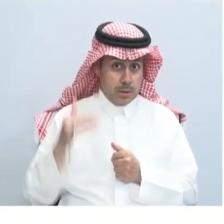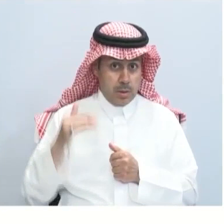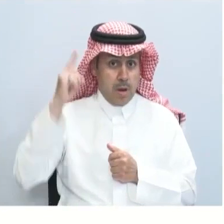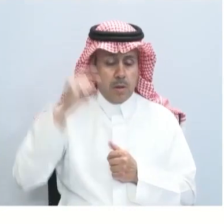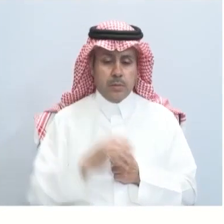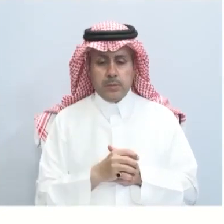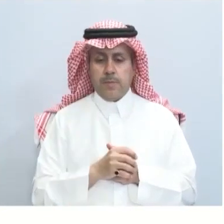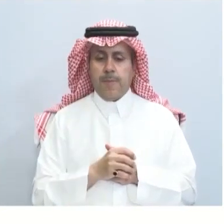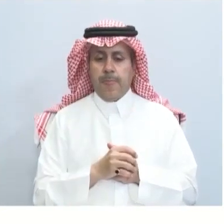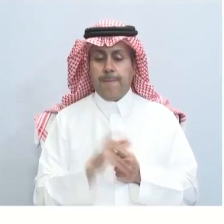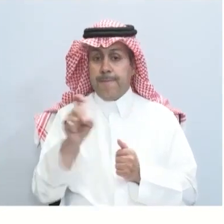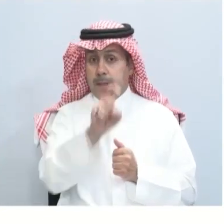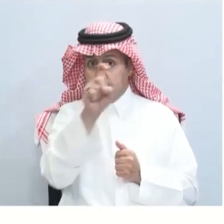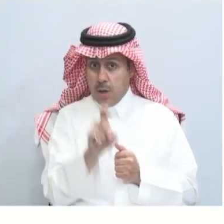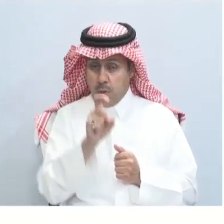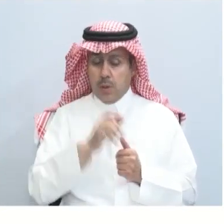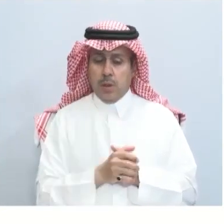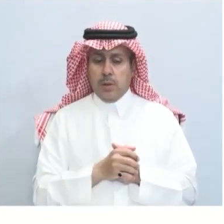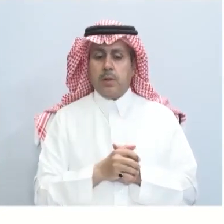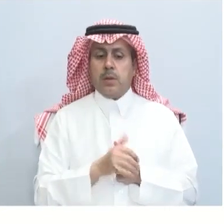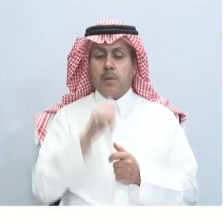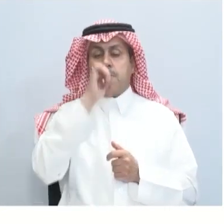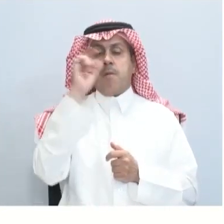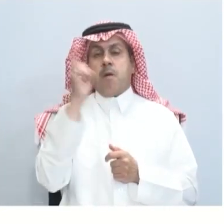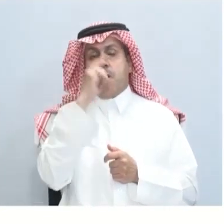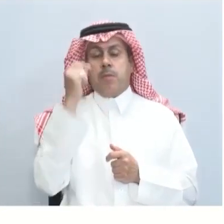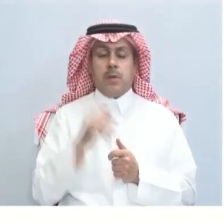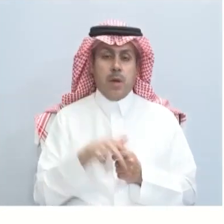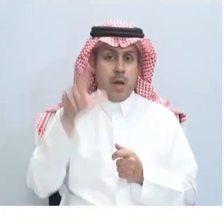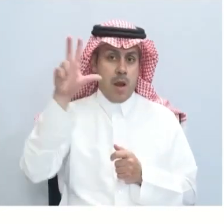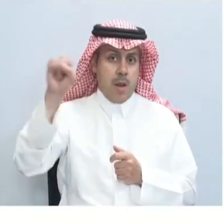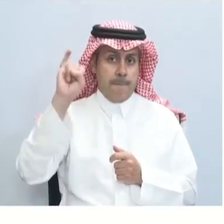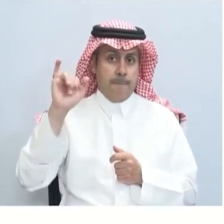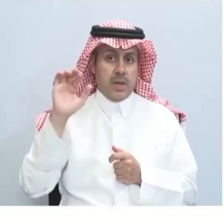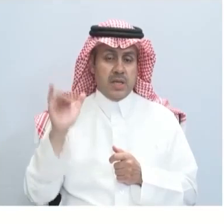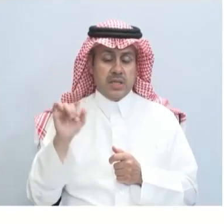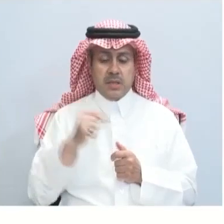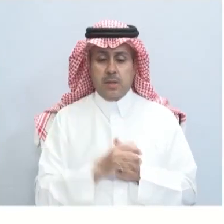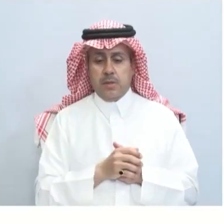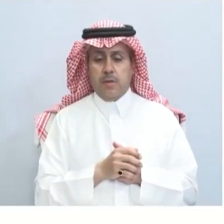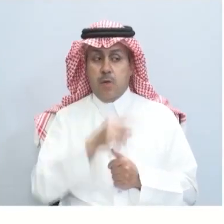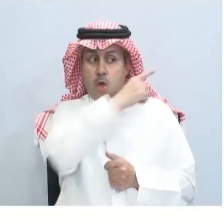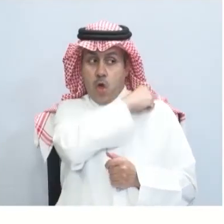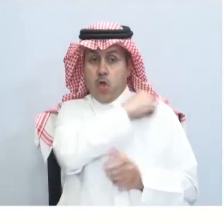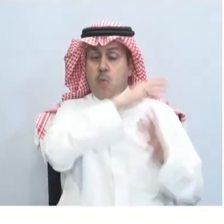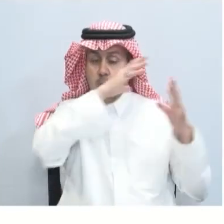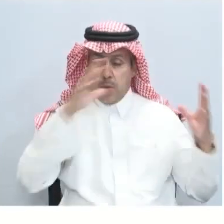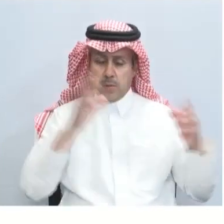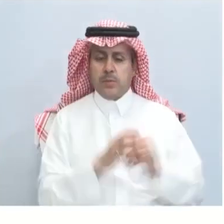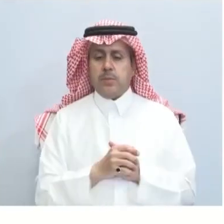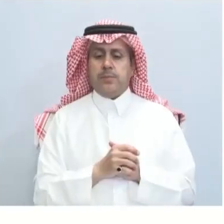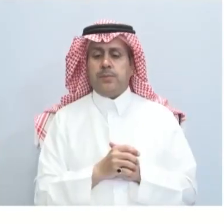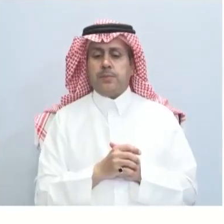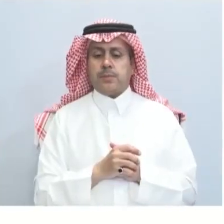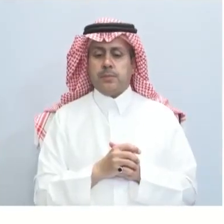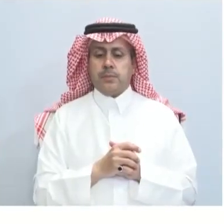وعلا يسالونك عن الخمر والميسر قل فيهما اثم كبير وصف الخمر بكونه فيه اثم كبير